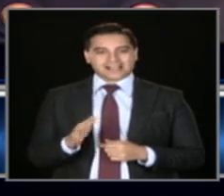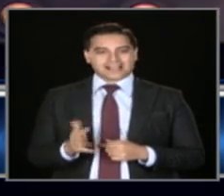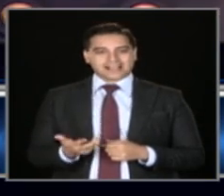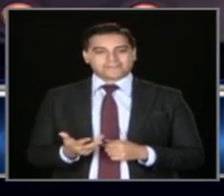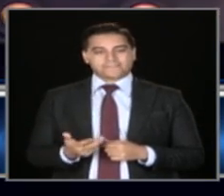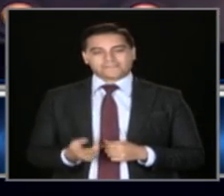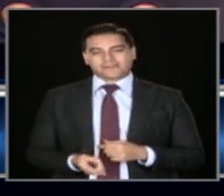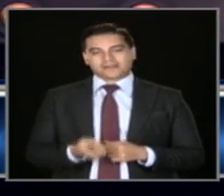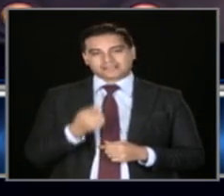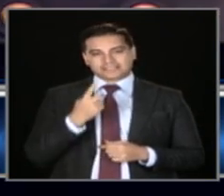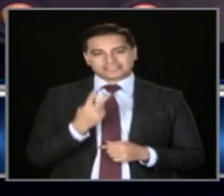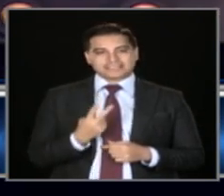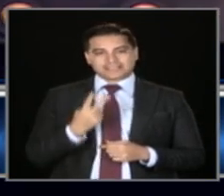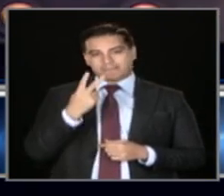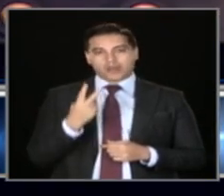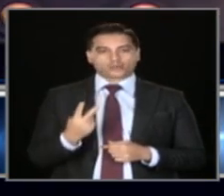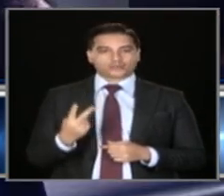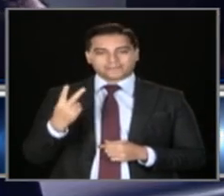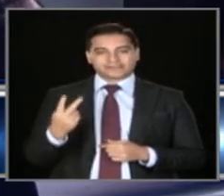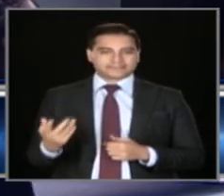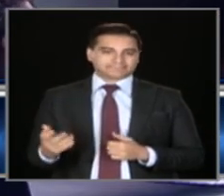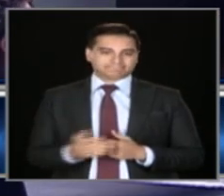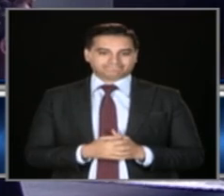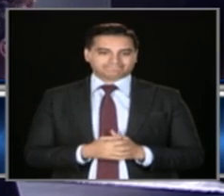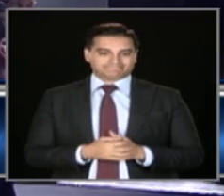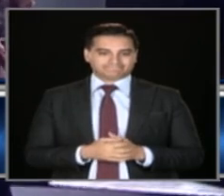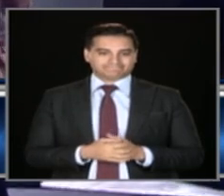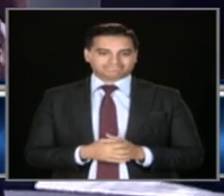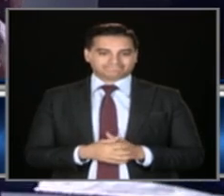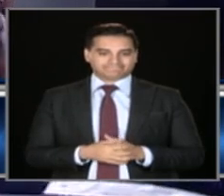الإجابة الصحيحة 77.